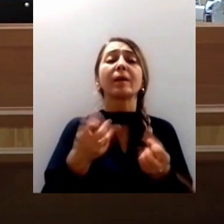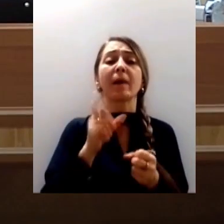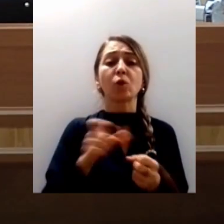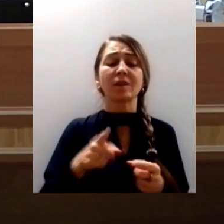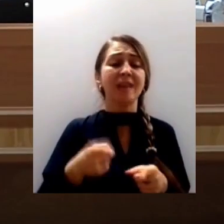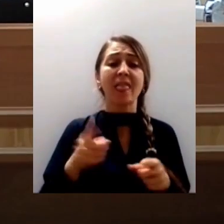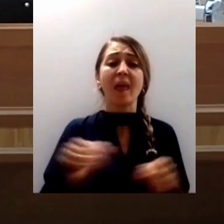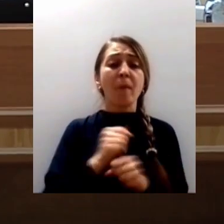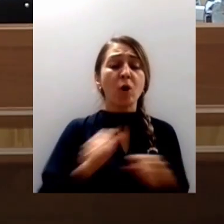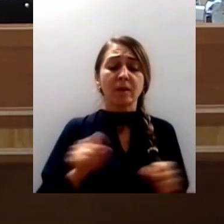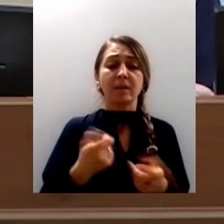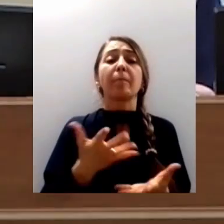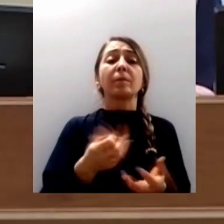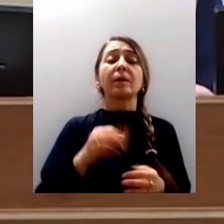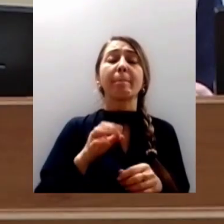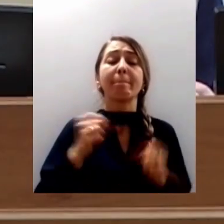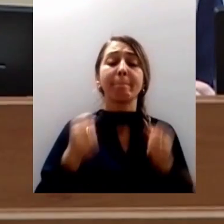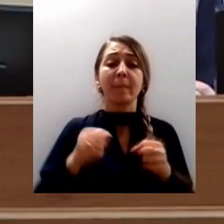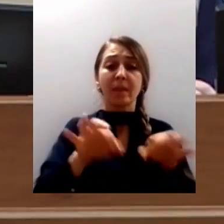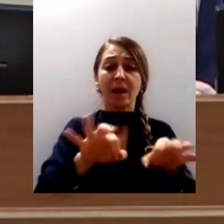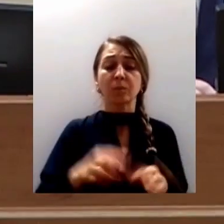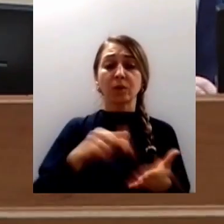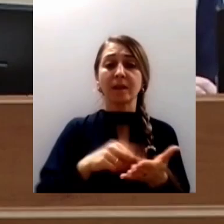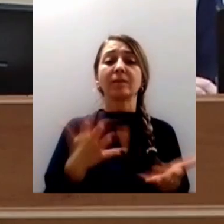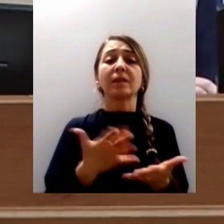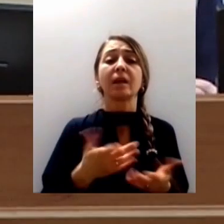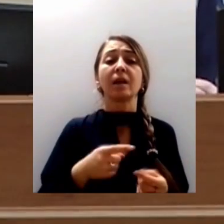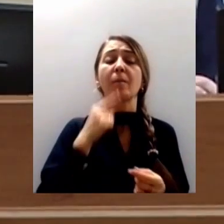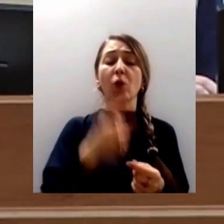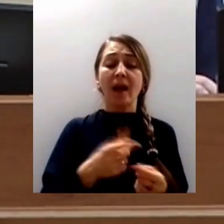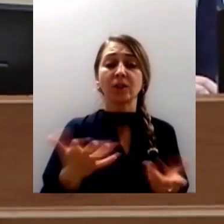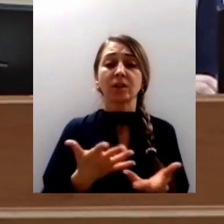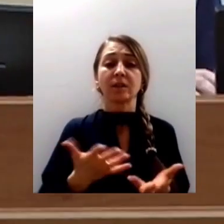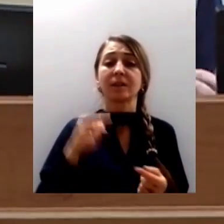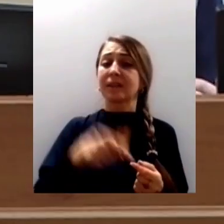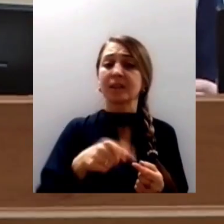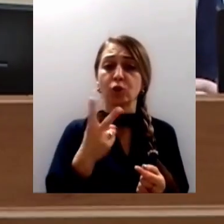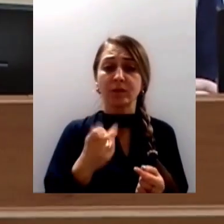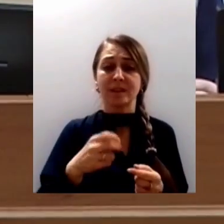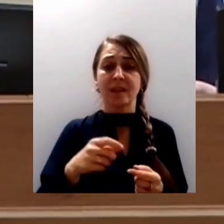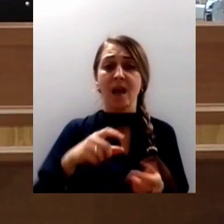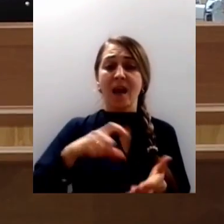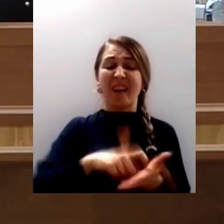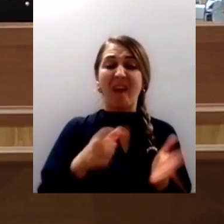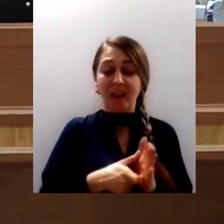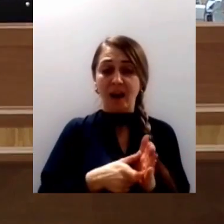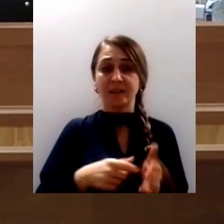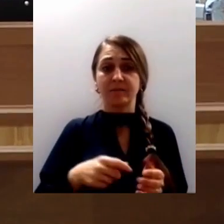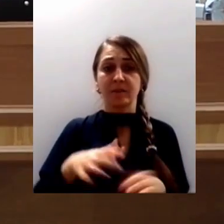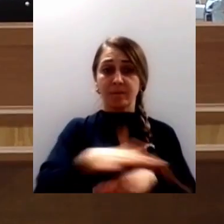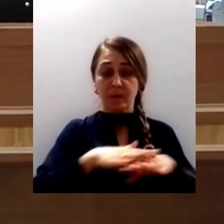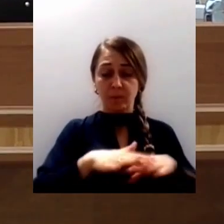зараз віддаємо. Ми це зараз прогавимо. По-перше, там не 1200 квадратів, ми там не зможемо розмістити людей. У нас є